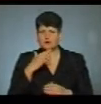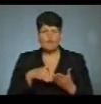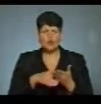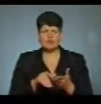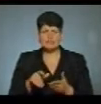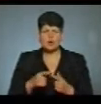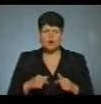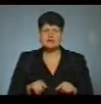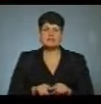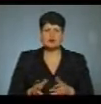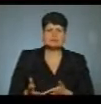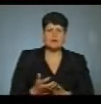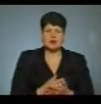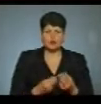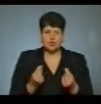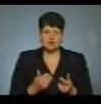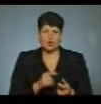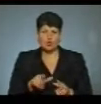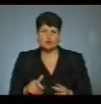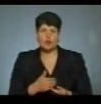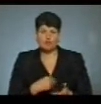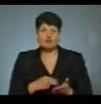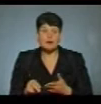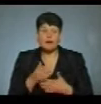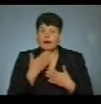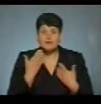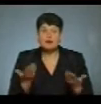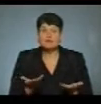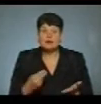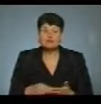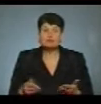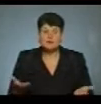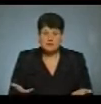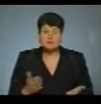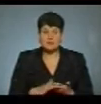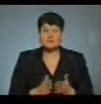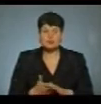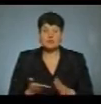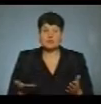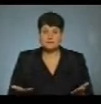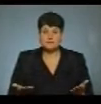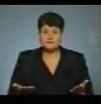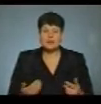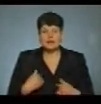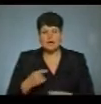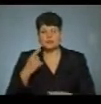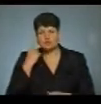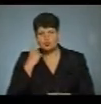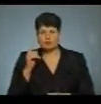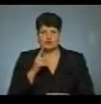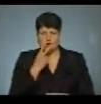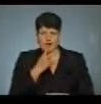організацій також зібрали кошти, люди хочуть закупити і немає де закупити. Є тобто ситуація, да. Стикнулися за такою проблемою. Я думаю,